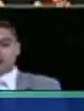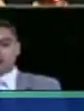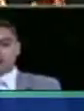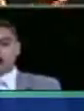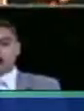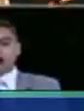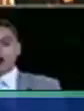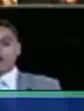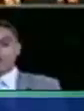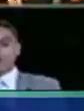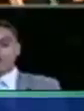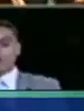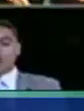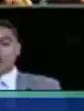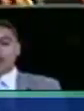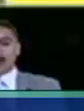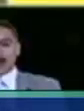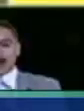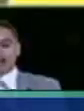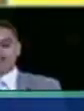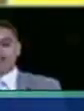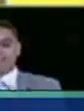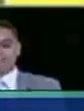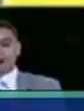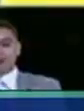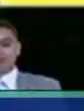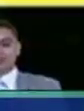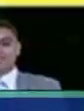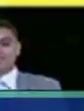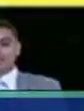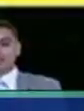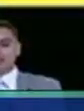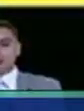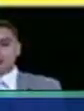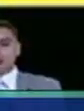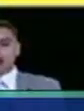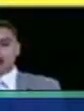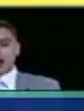جدا كده بيقول لي احنا موجودين يعني. لكن